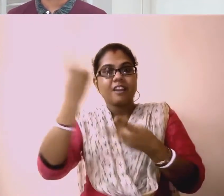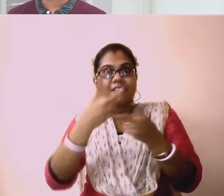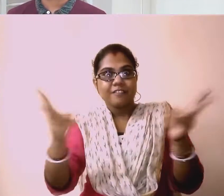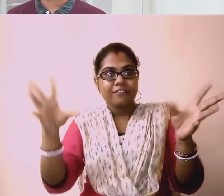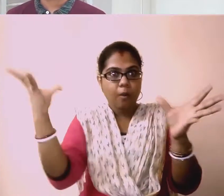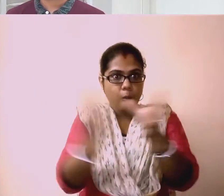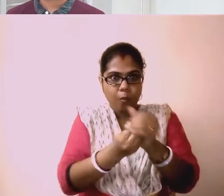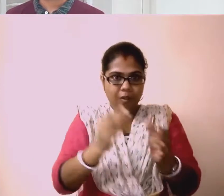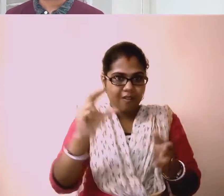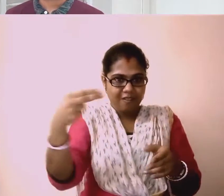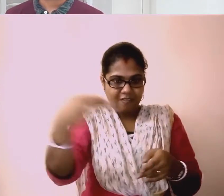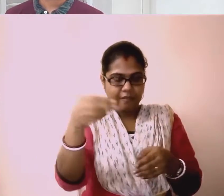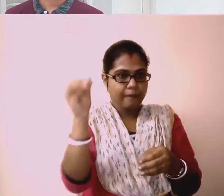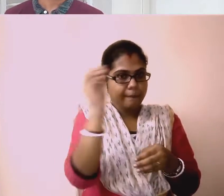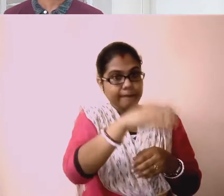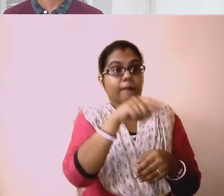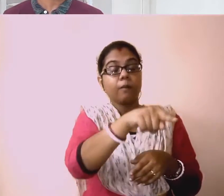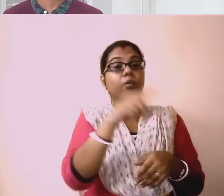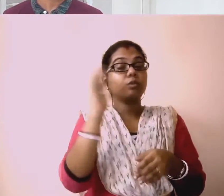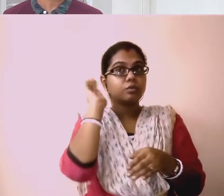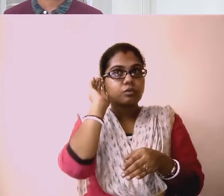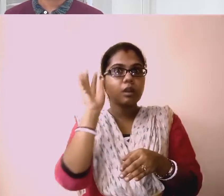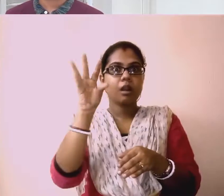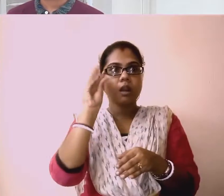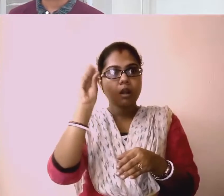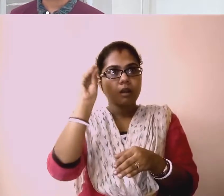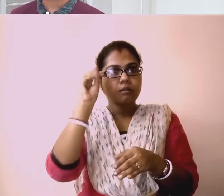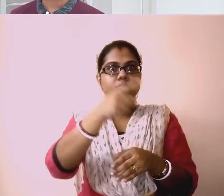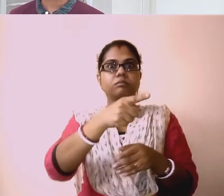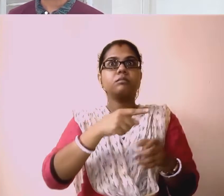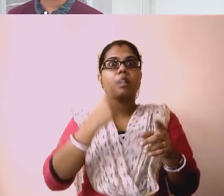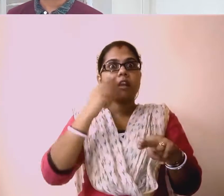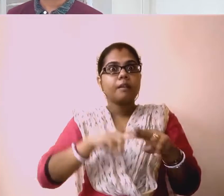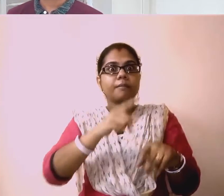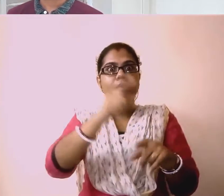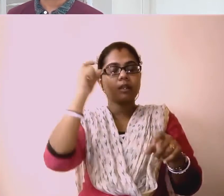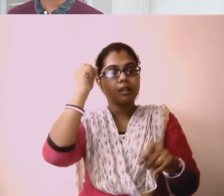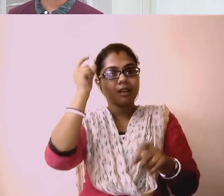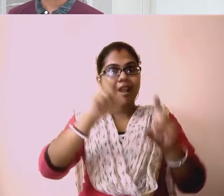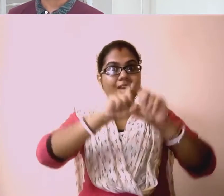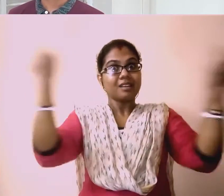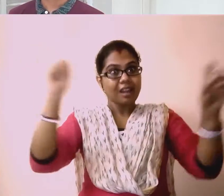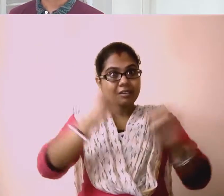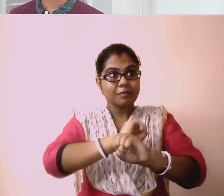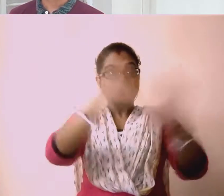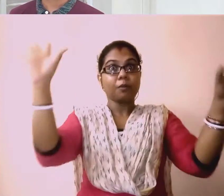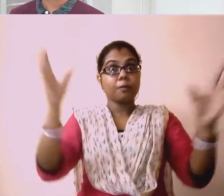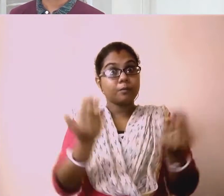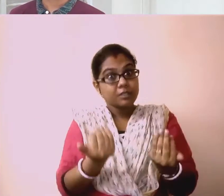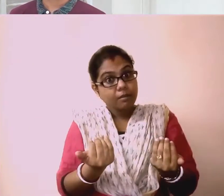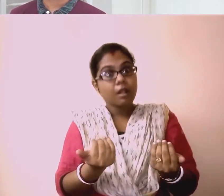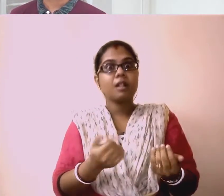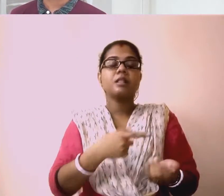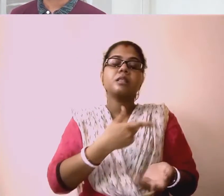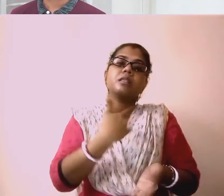उनके जो ये आइडियाज हैं अगर हम ऑडियो क्लिप्स के थ्रू आप तक पहुंच जाएं, तो अगर आप उन चीज़ों को समझ पा रहे हैं, उन चीज़ों को इमेजिन कर पा